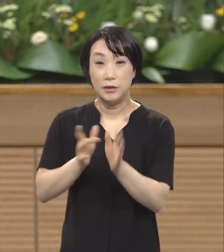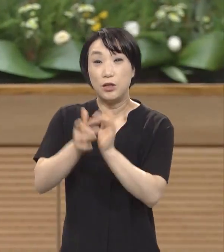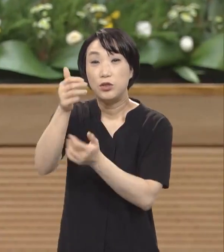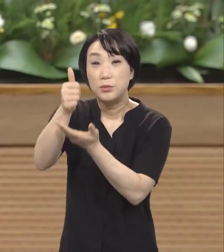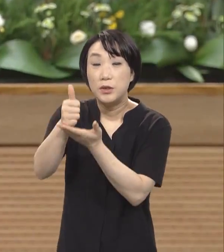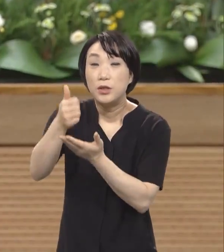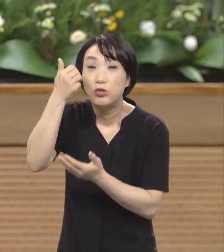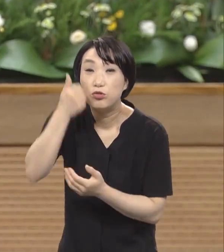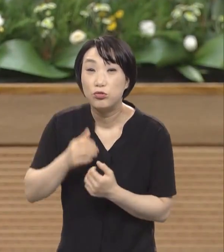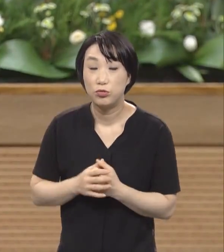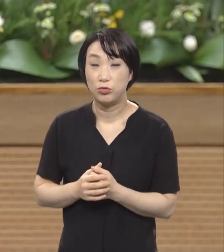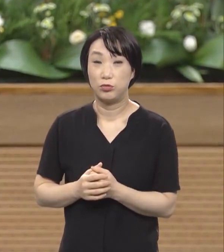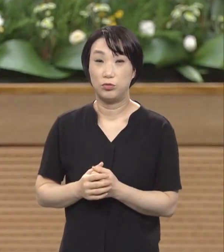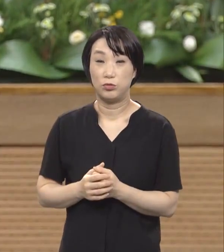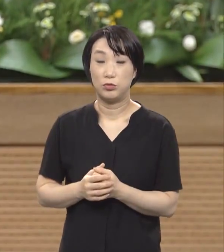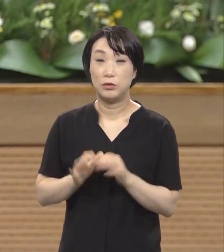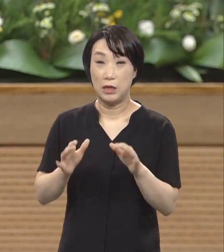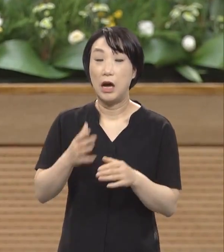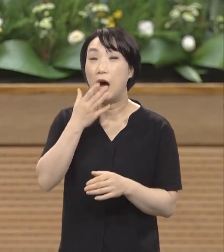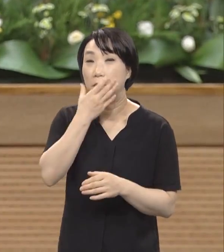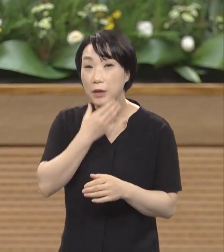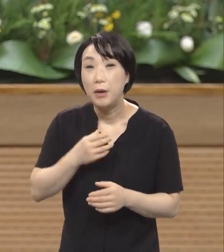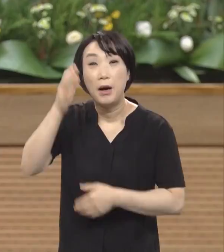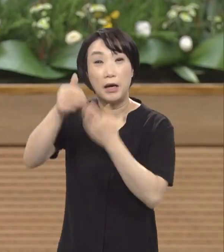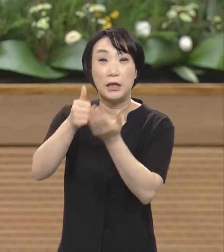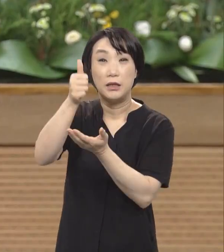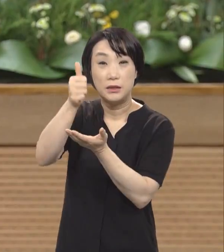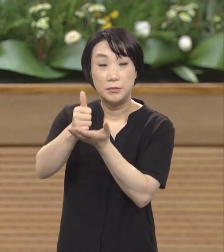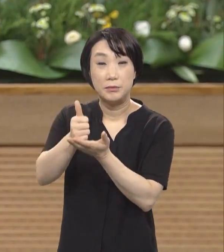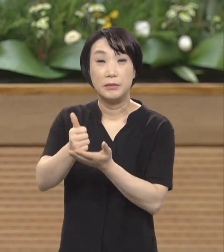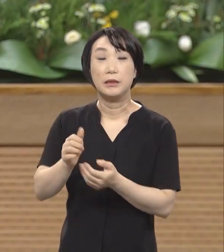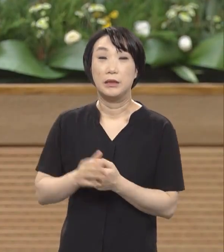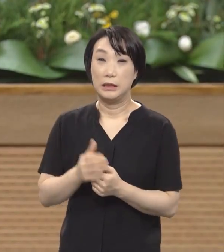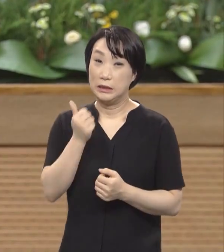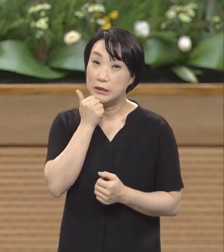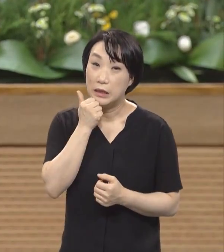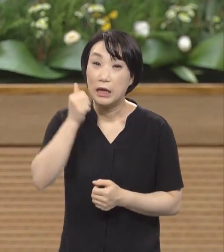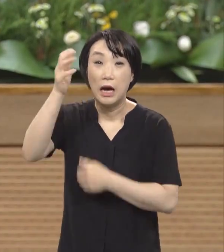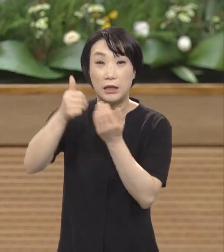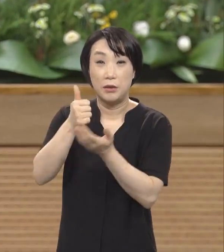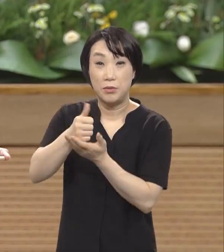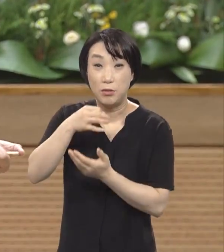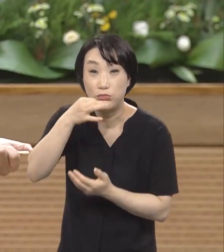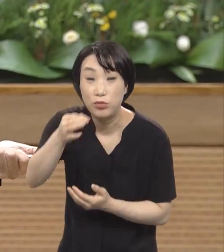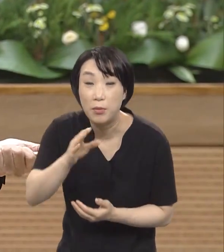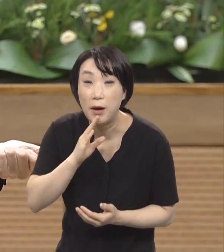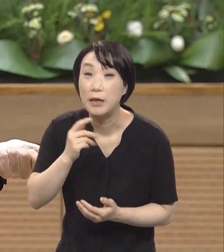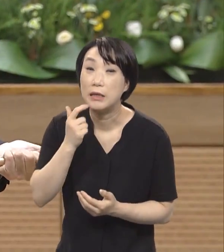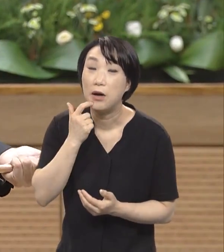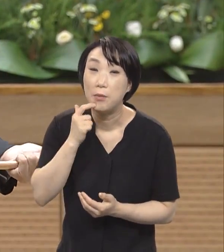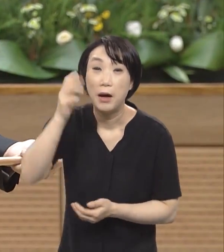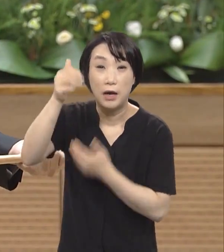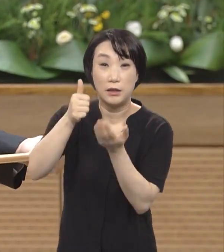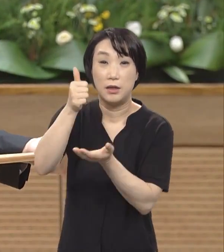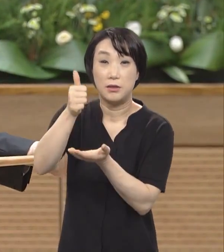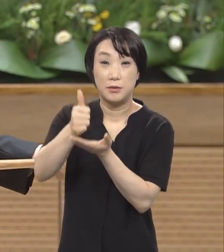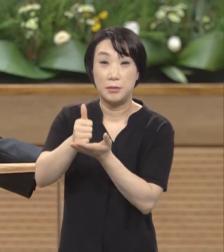예수는 아브라함의 하나님, 이삭의 하나님, 야곱의 하나님,